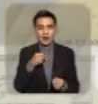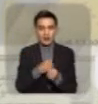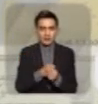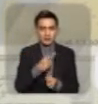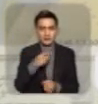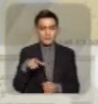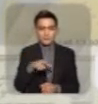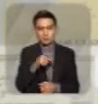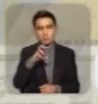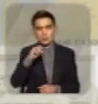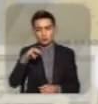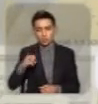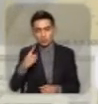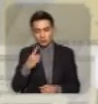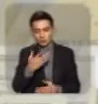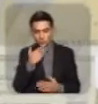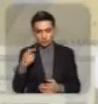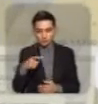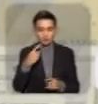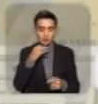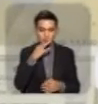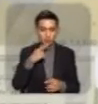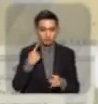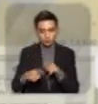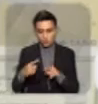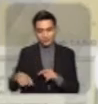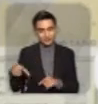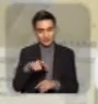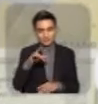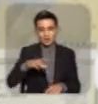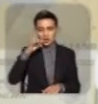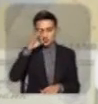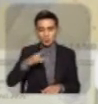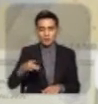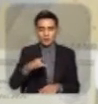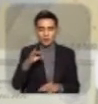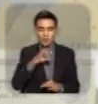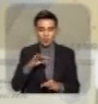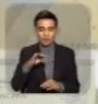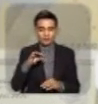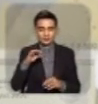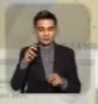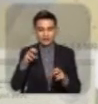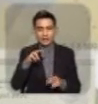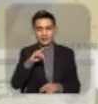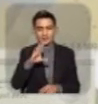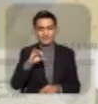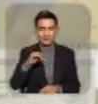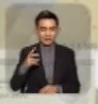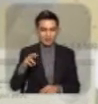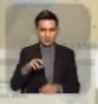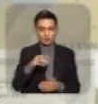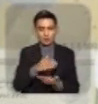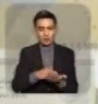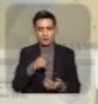на бетонных трассах, но вообще на любых других трассах республиканского значения львиная доля происходит по